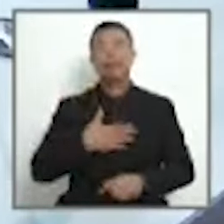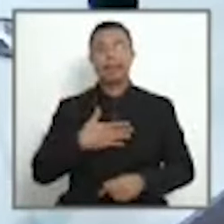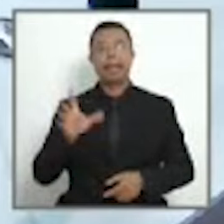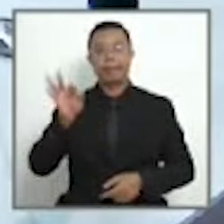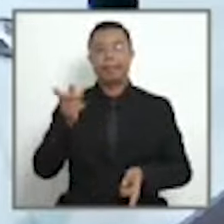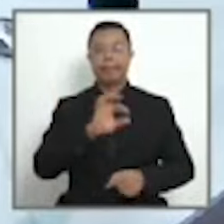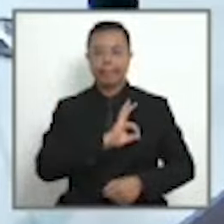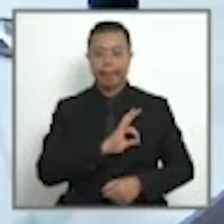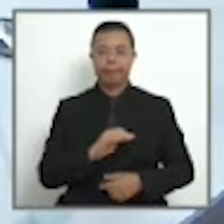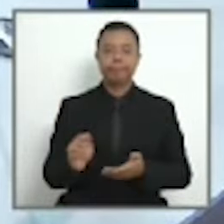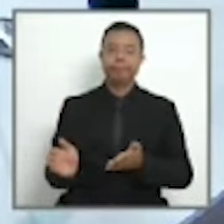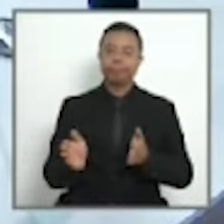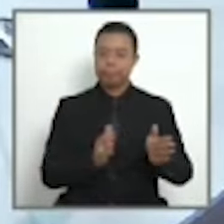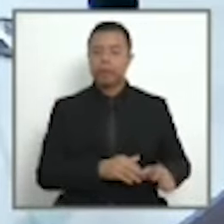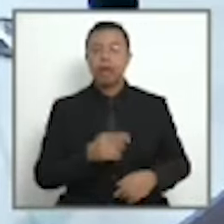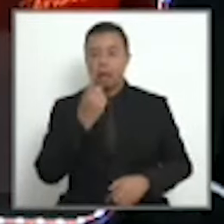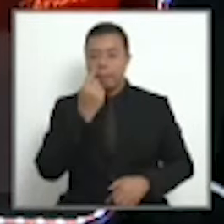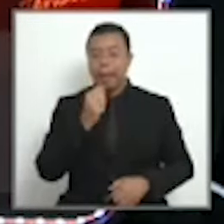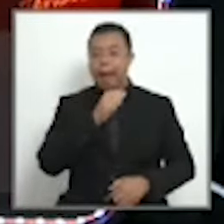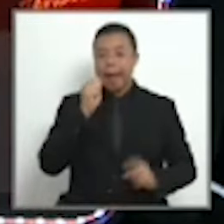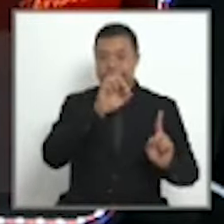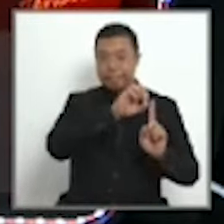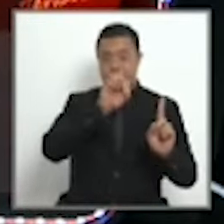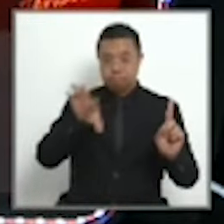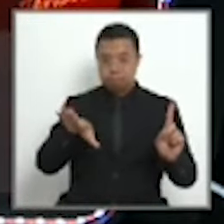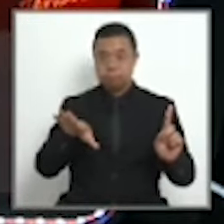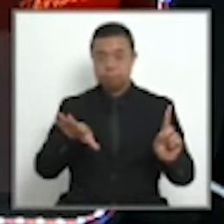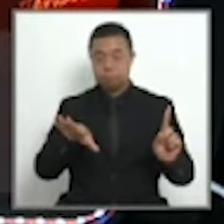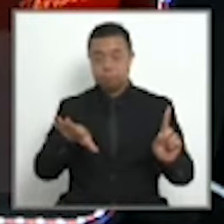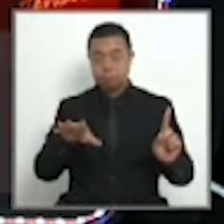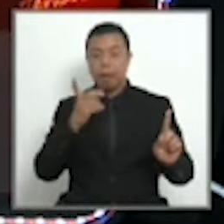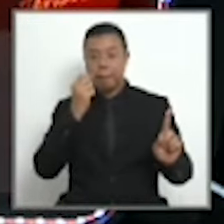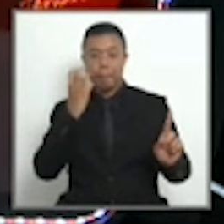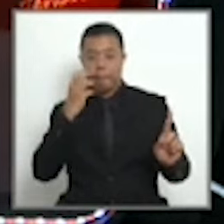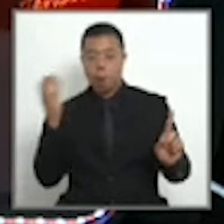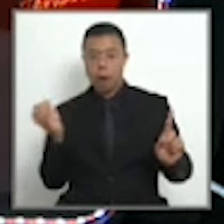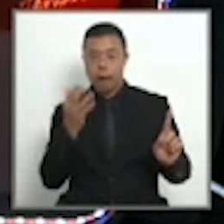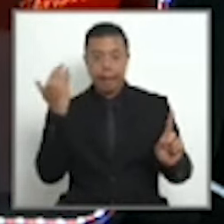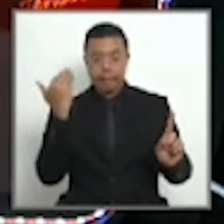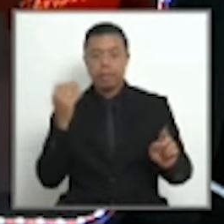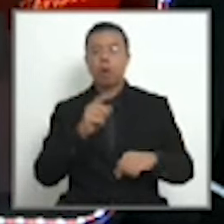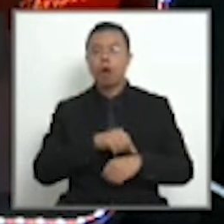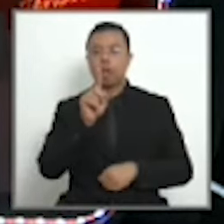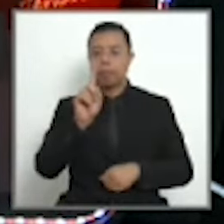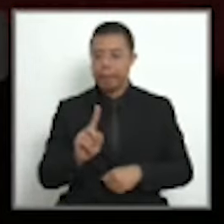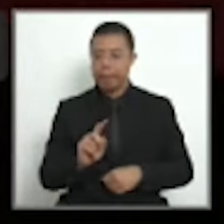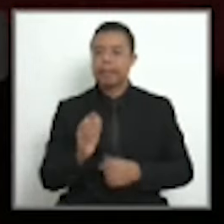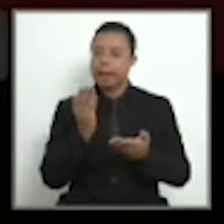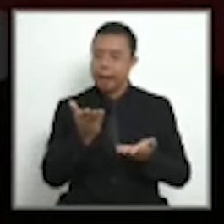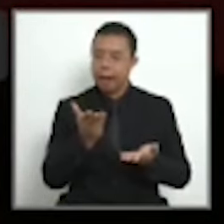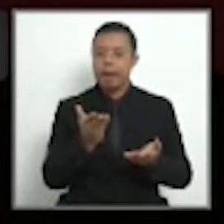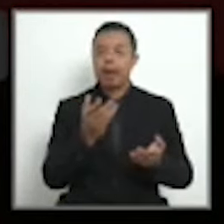habis saya berikan kesempatan untuk Pak Anis menanggapi jawaban dari nakun